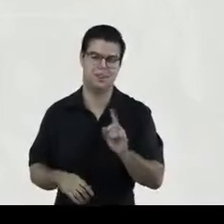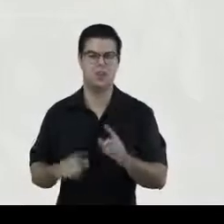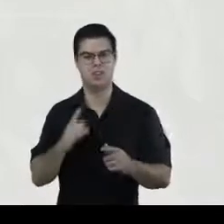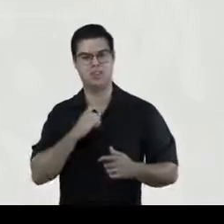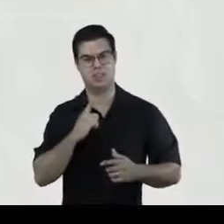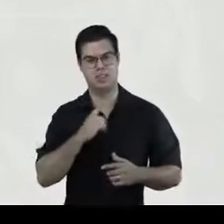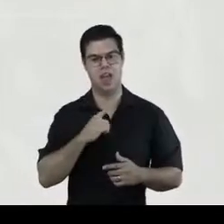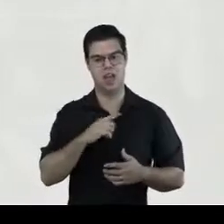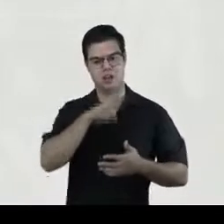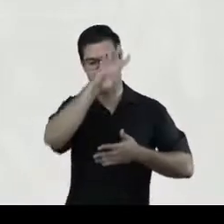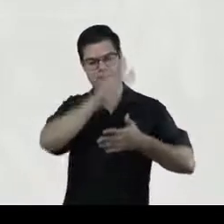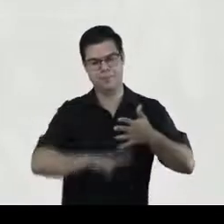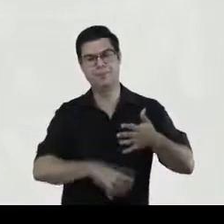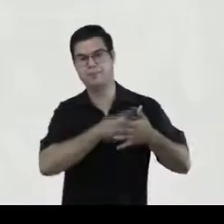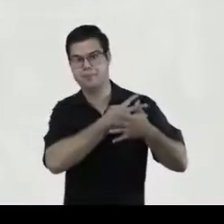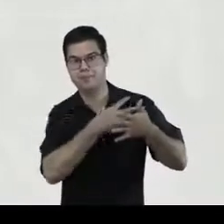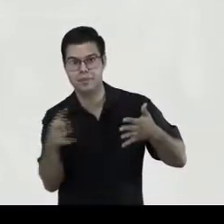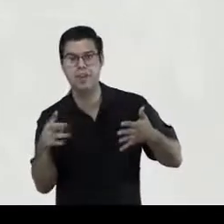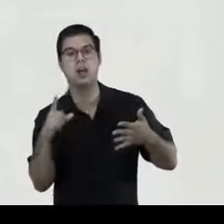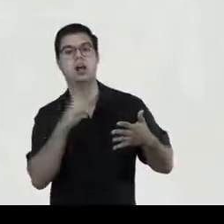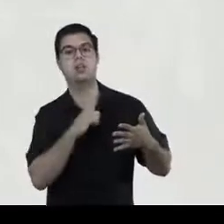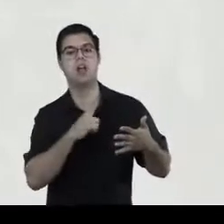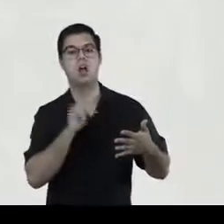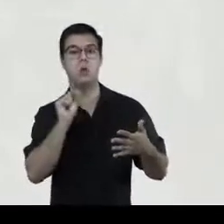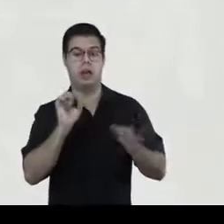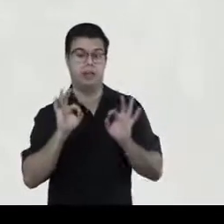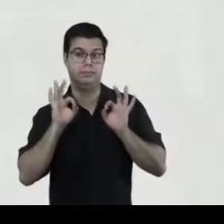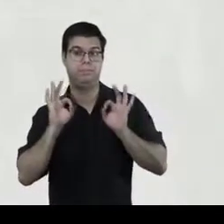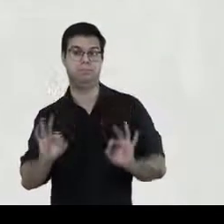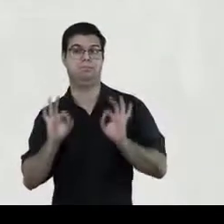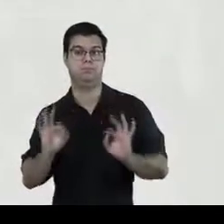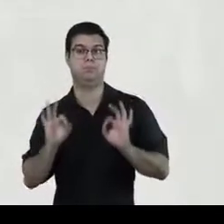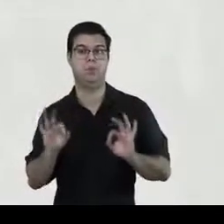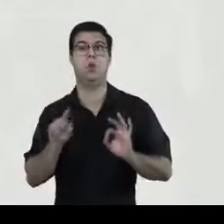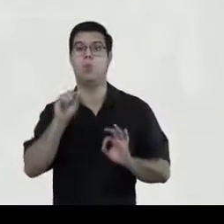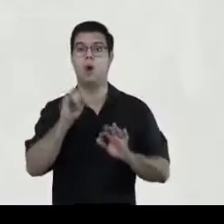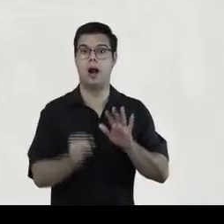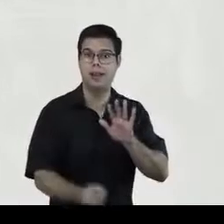Erkennungsgenauigkeit von 97,8%.